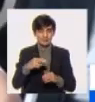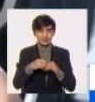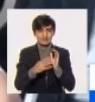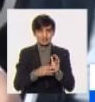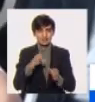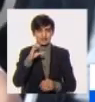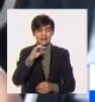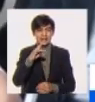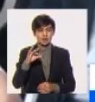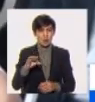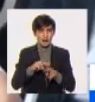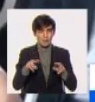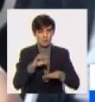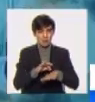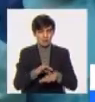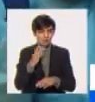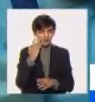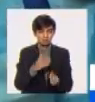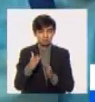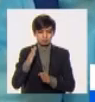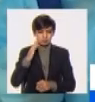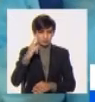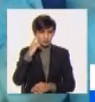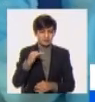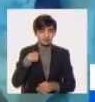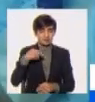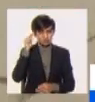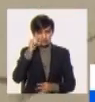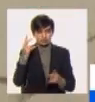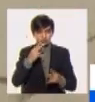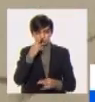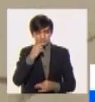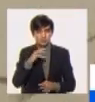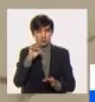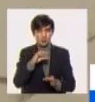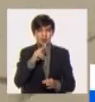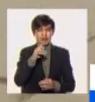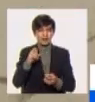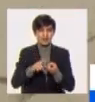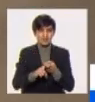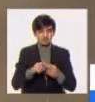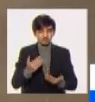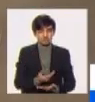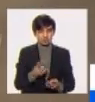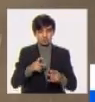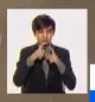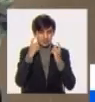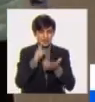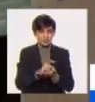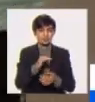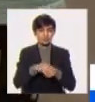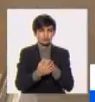в сезонное заболевание. Поэтому нам нужно научиться жить с коронавирусом. Носить маски, обрабатывать руки